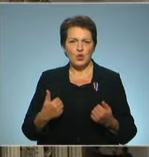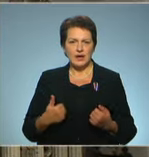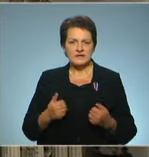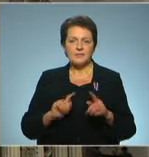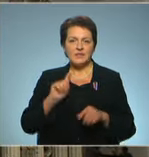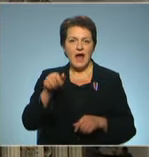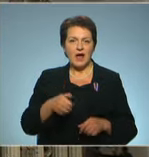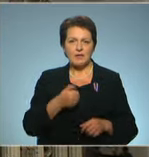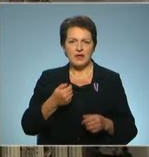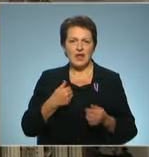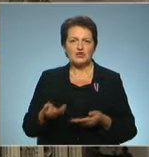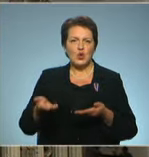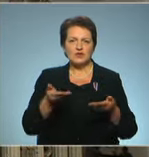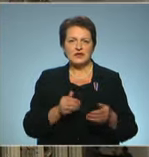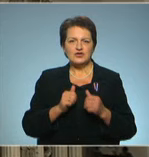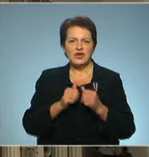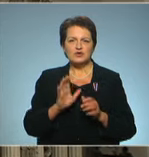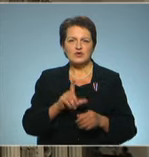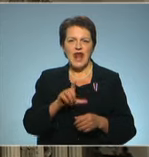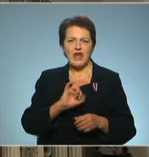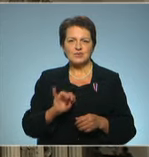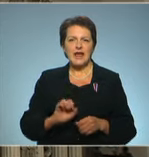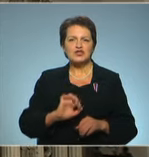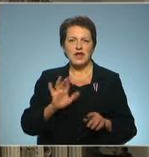Nākamgad es uzaicināšu līdzi uz Lāčplēša dienas un